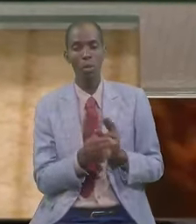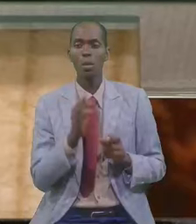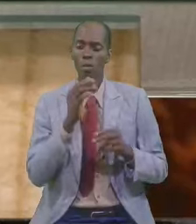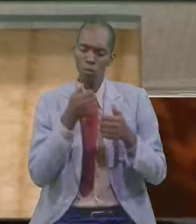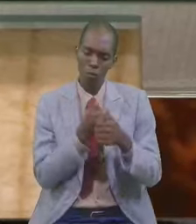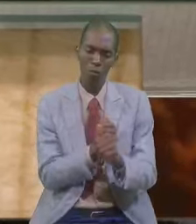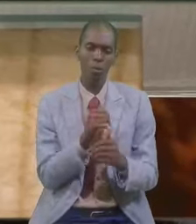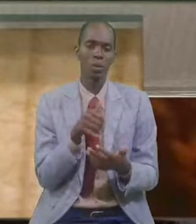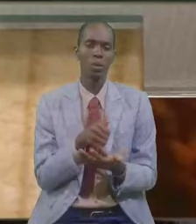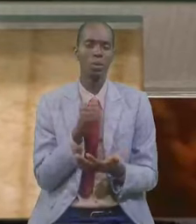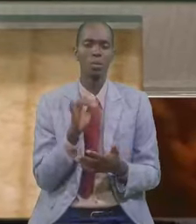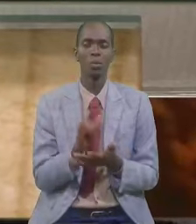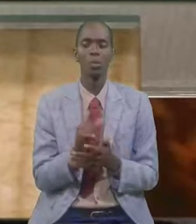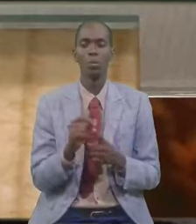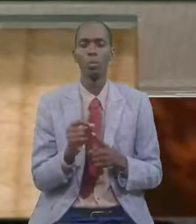repentir.